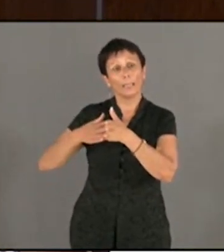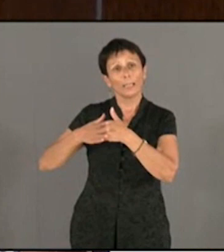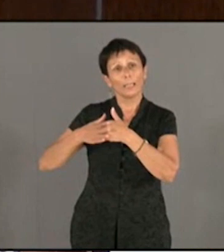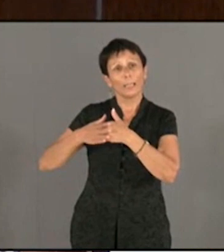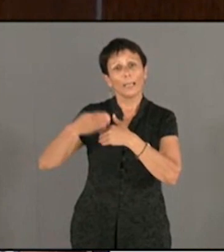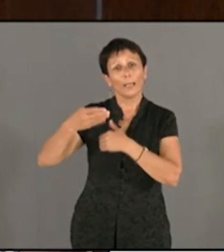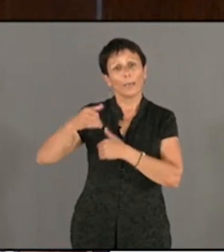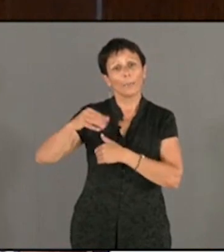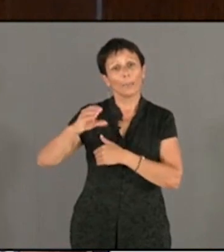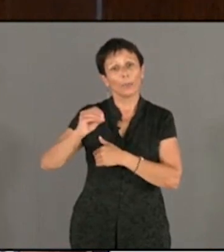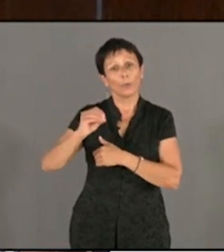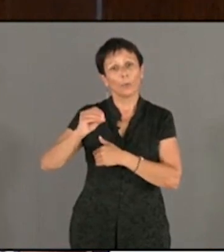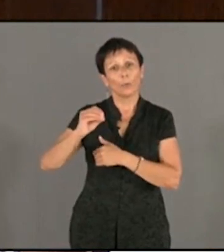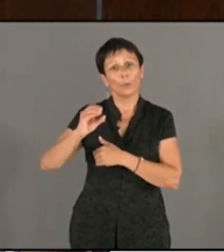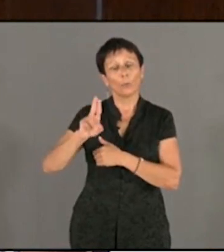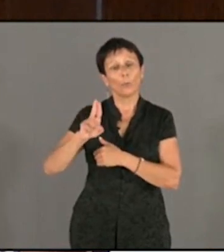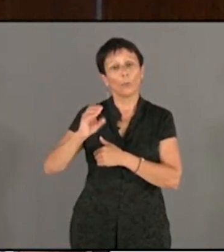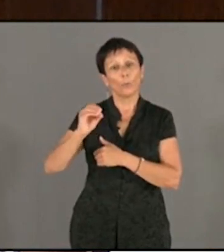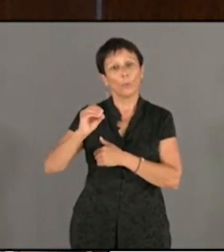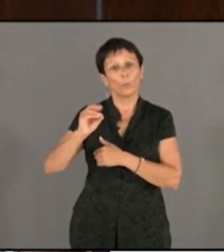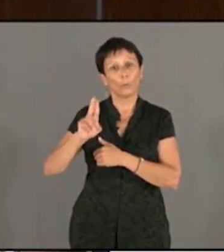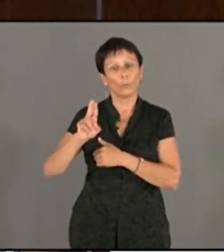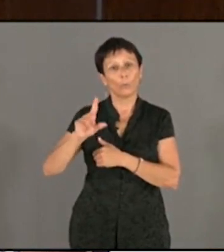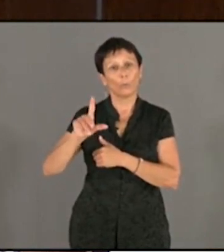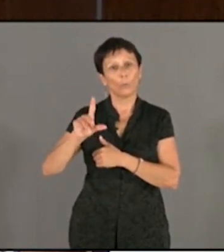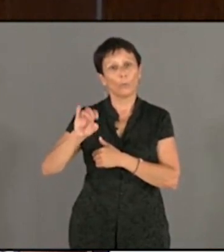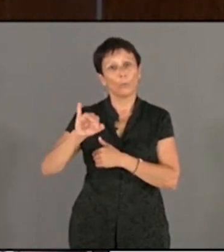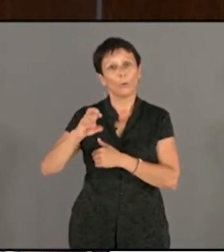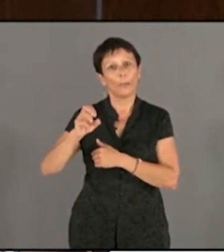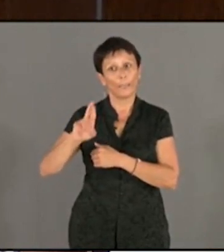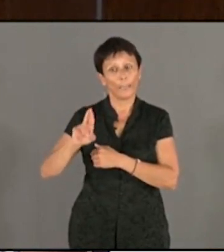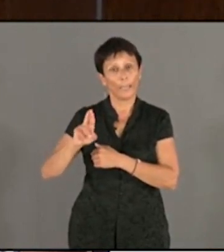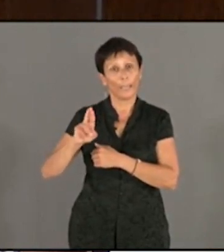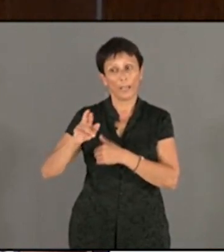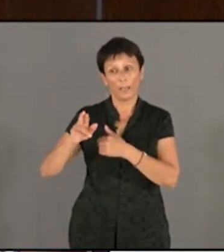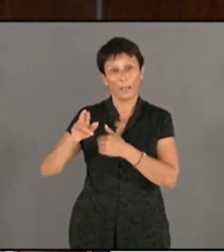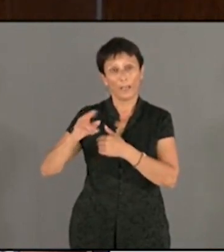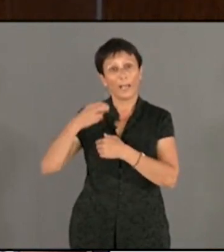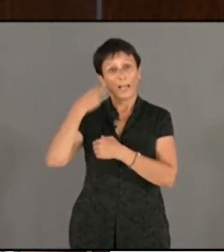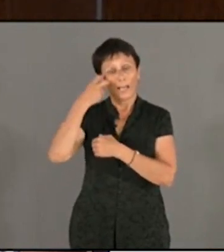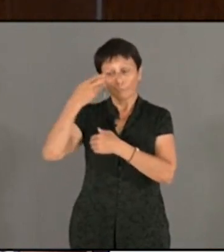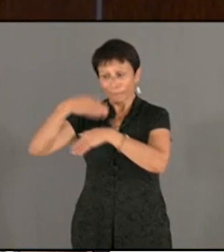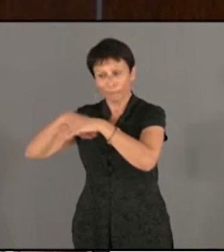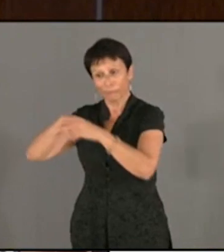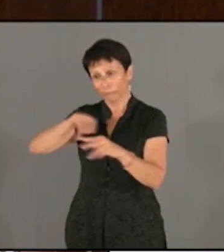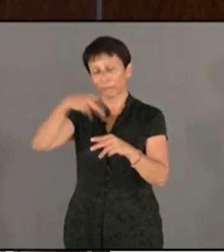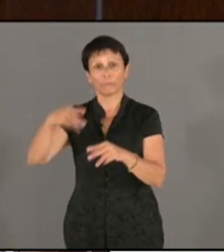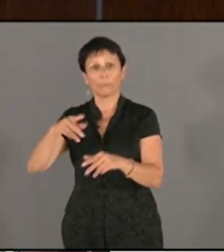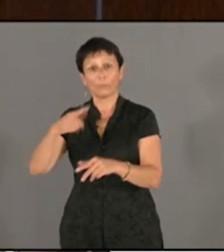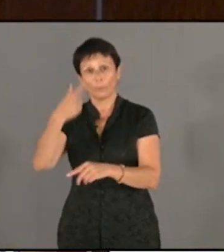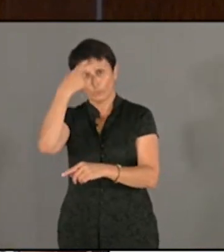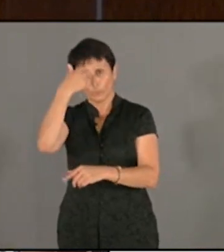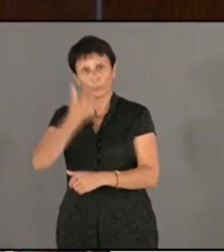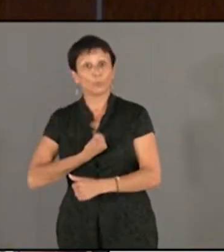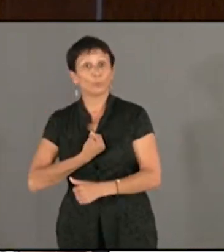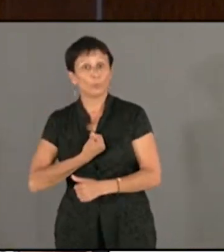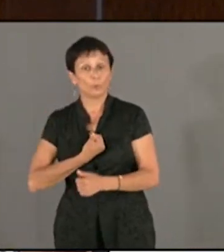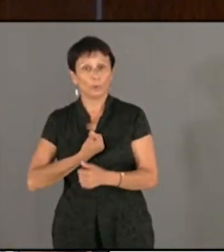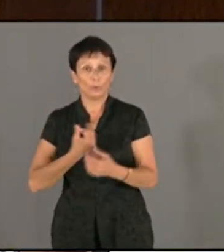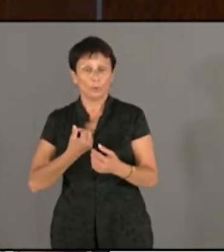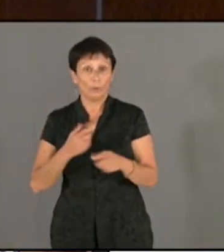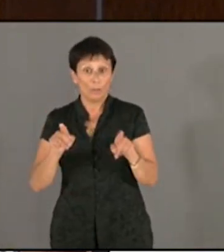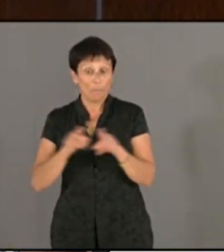étions mobilisés pour tenter d'obtenir un logement dans les meilleurs délais pour la famille. Tout ça est normal, ça fait